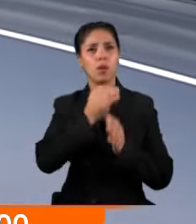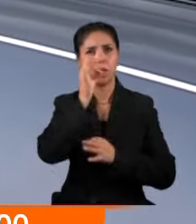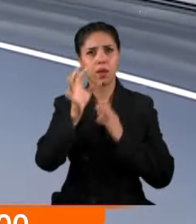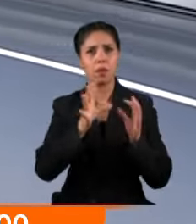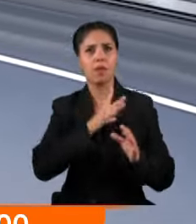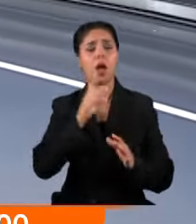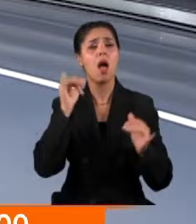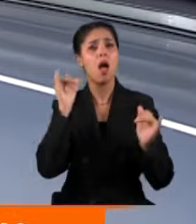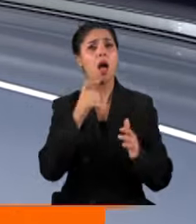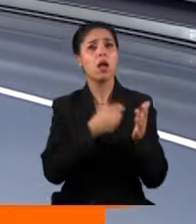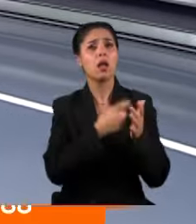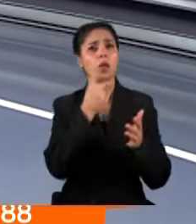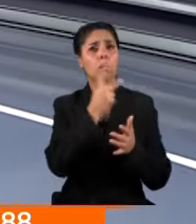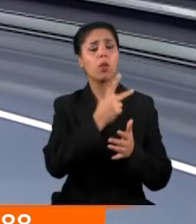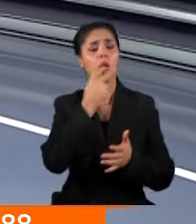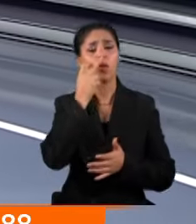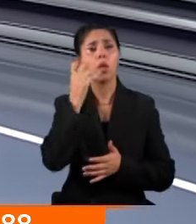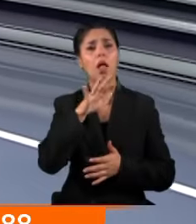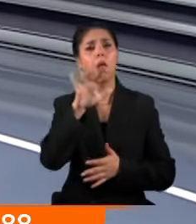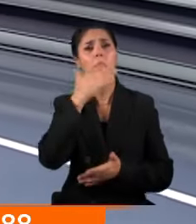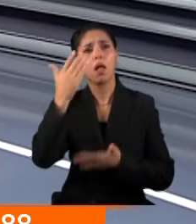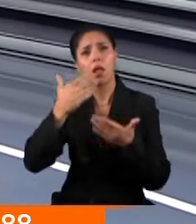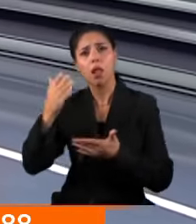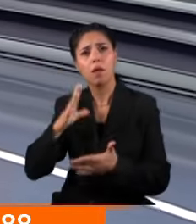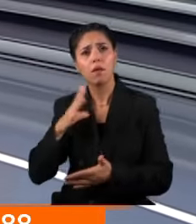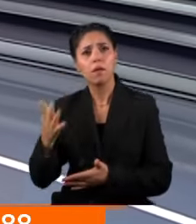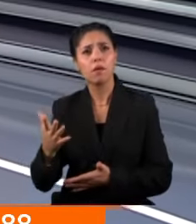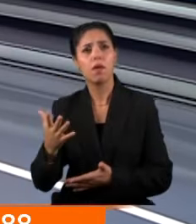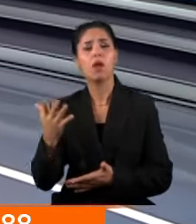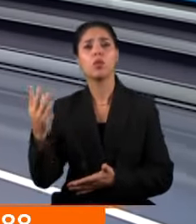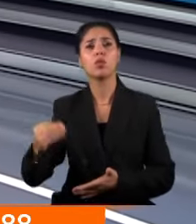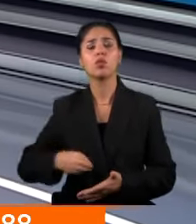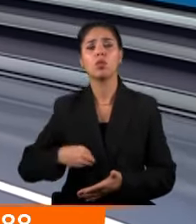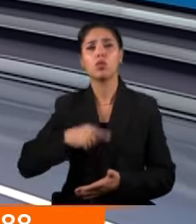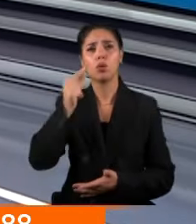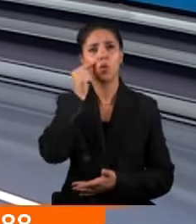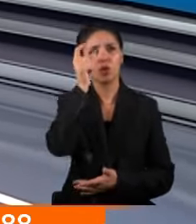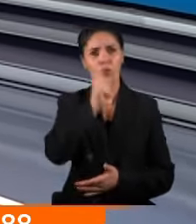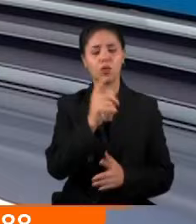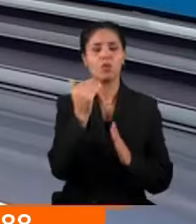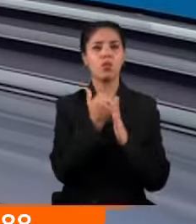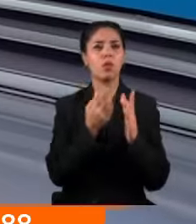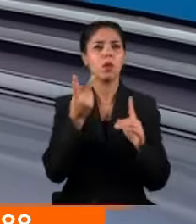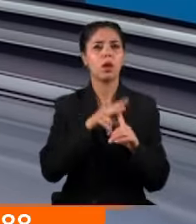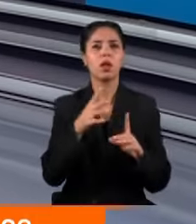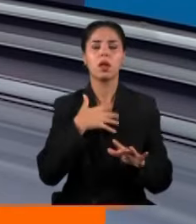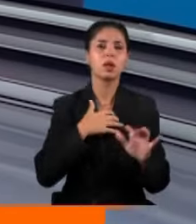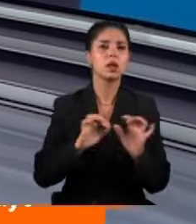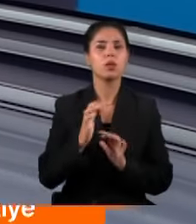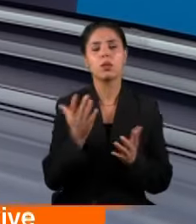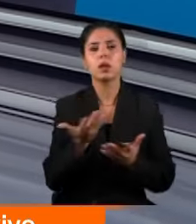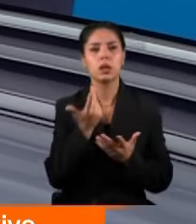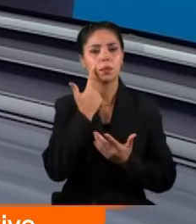isim tarafından dolandırıldıklarını anlattılar onlar da. Milyonların gözü önünde suçlanan o isim de katıldı yayına ve bakın kendini nasıl